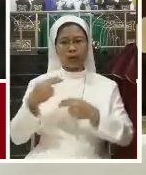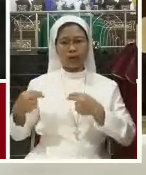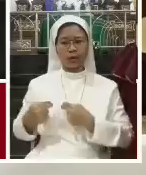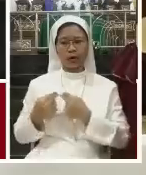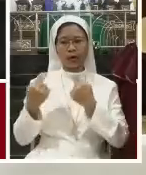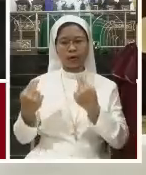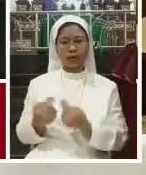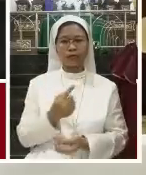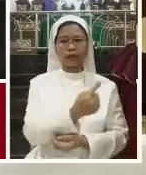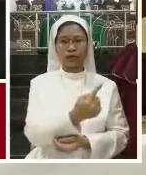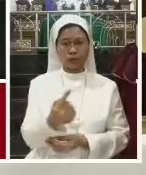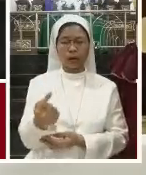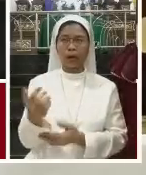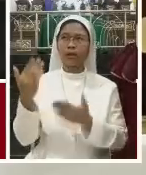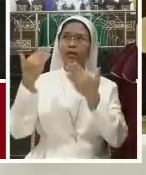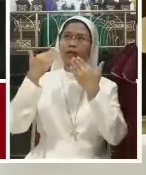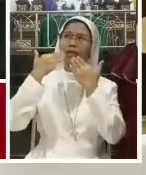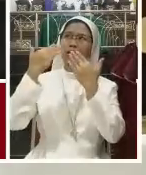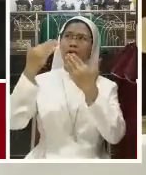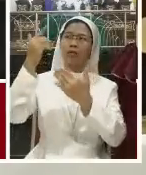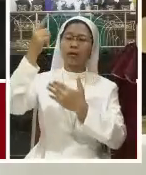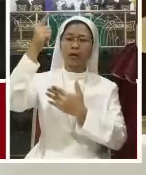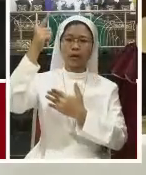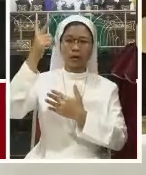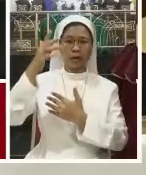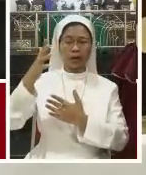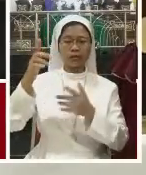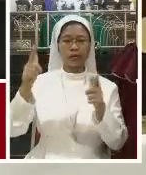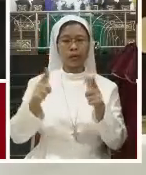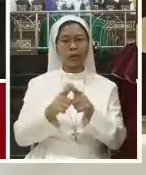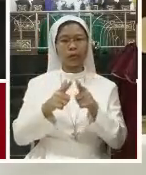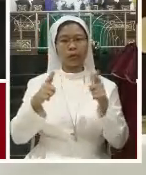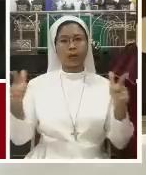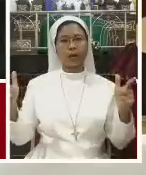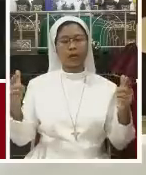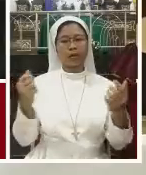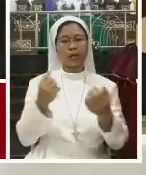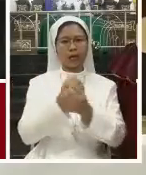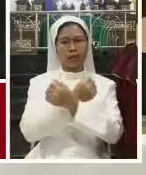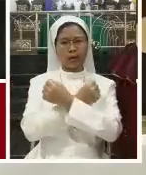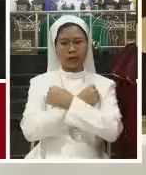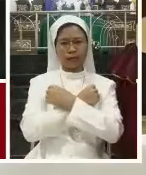Magpasalamat sa dakulang pagkamuot kang Diyos sa satong gabos.